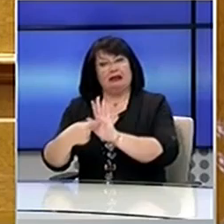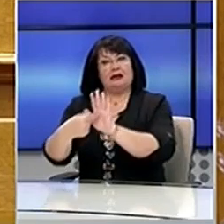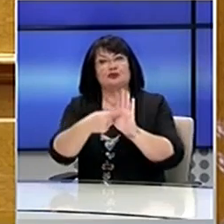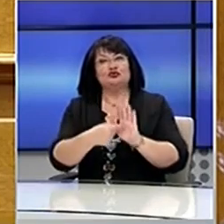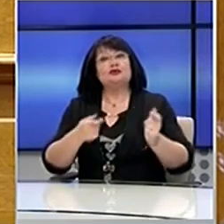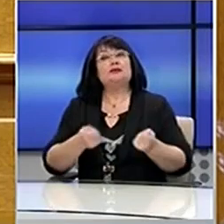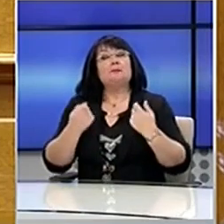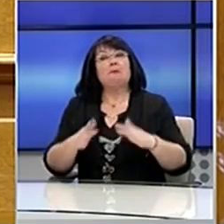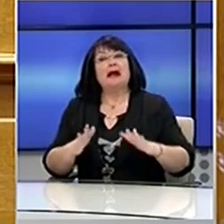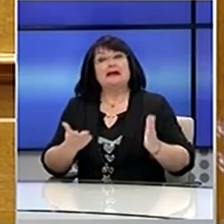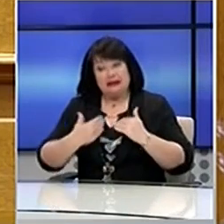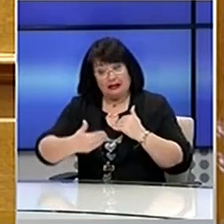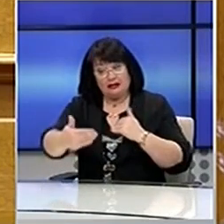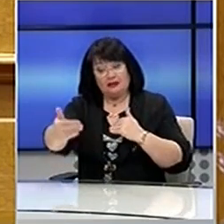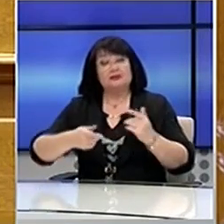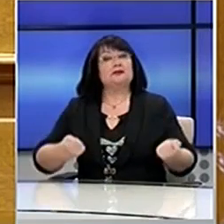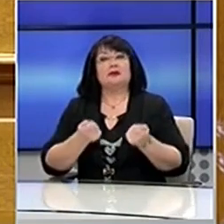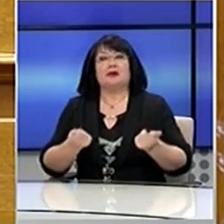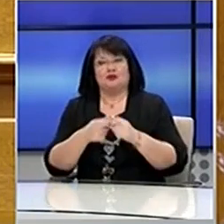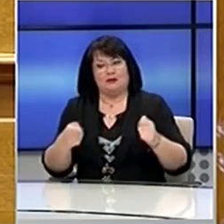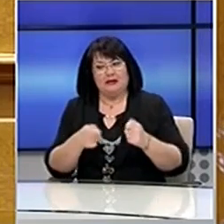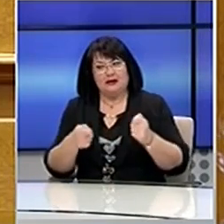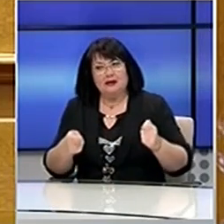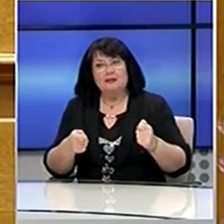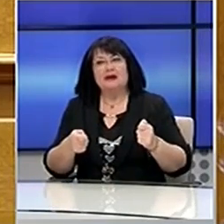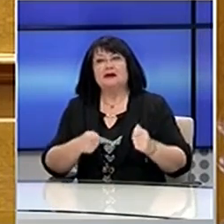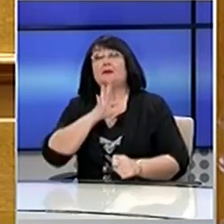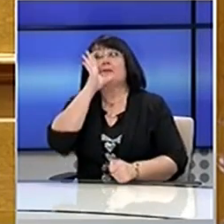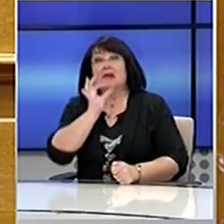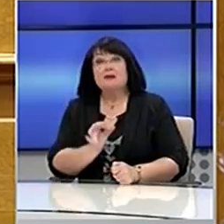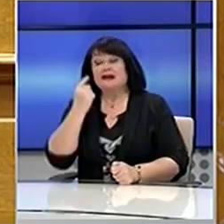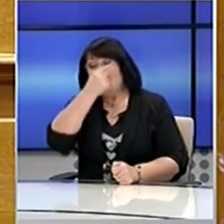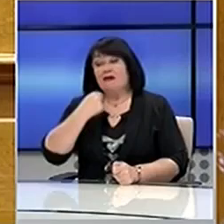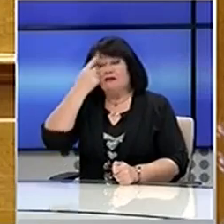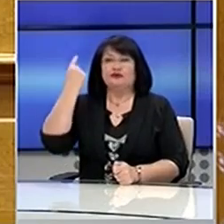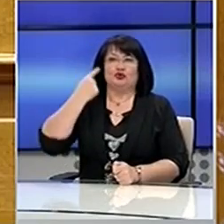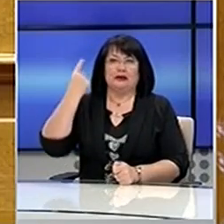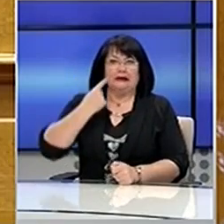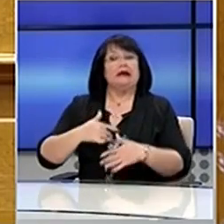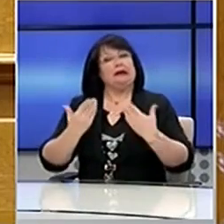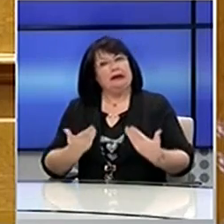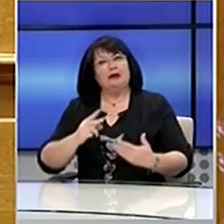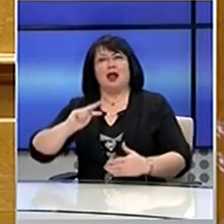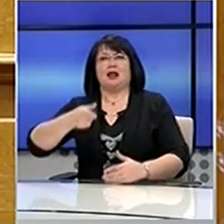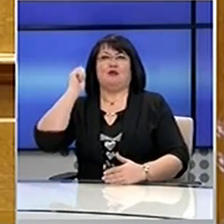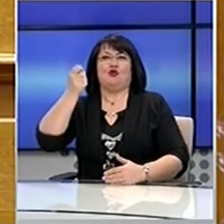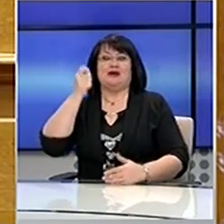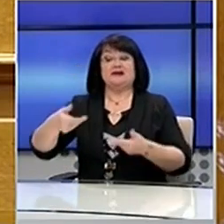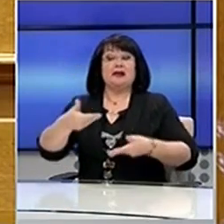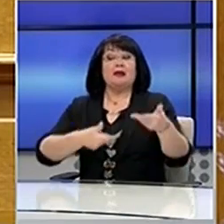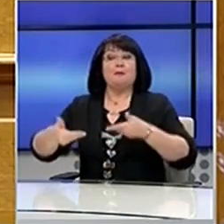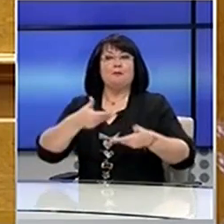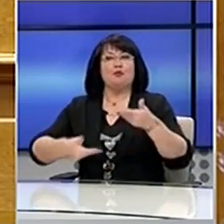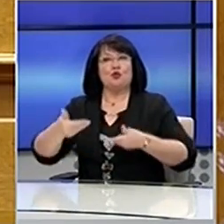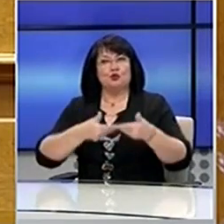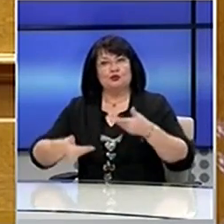κάνει, αυτά τα οποία προτίθεται να κάνει, θα κάνει την ειλικρινή της αυτοκριτική και αντιπολίτευση, θα προτείνει στην